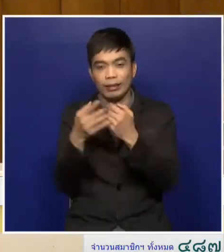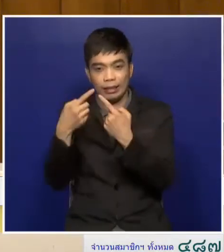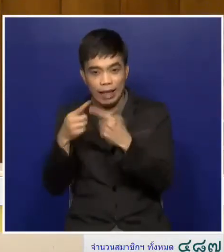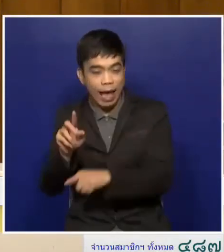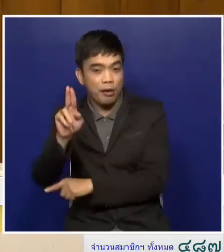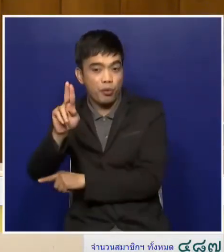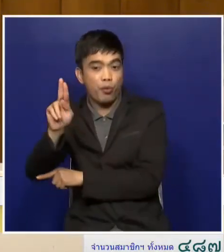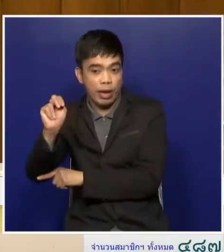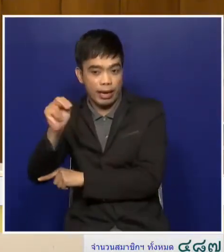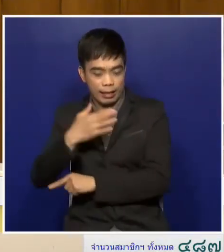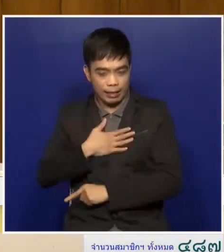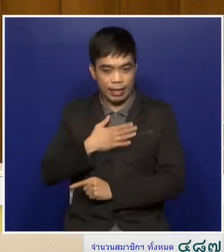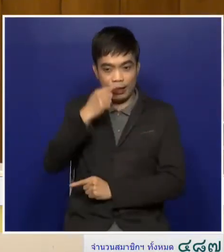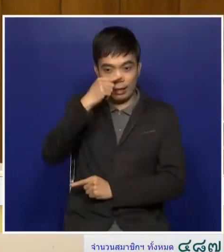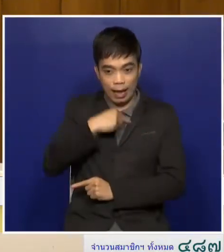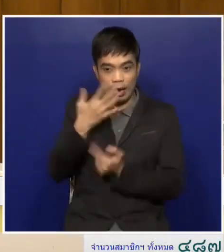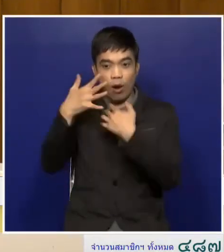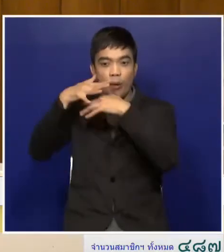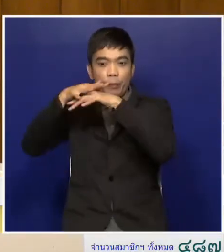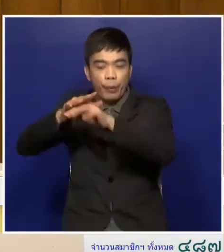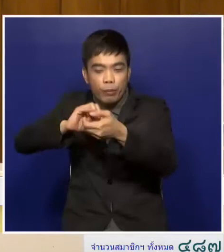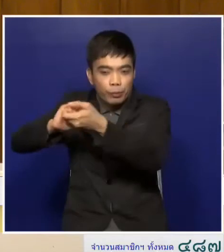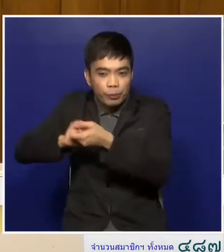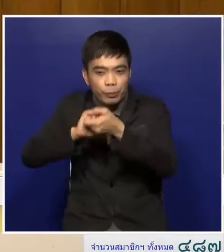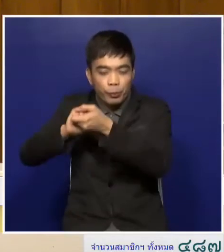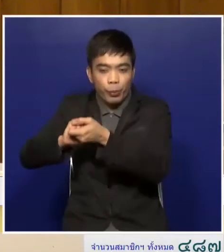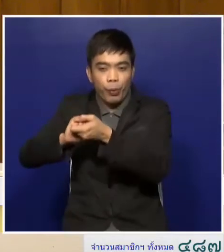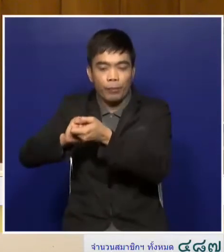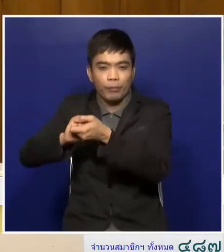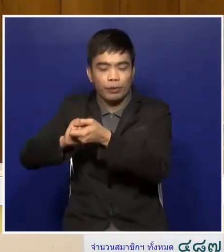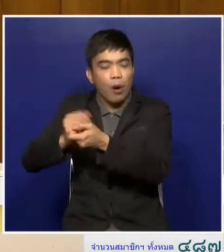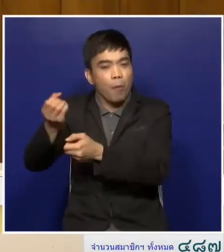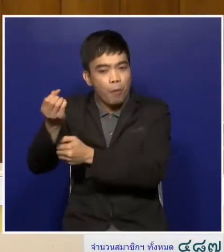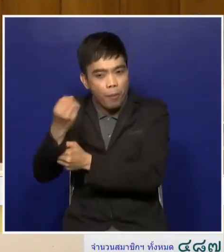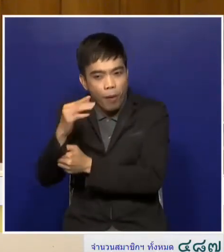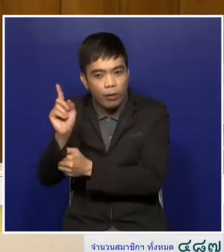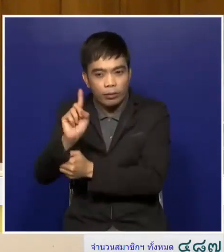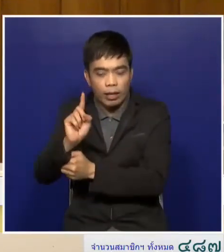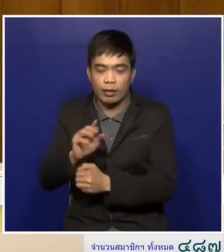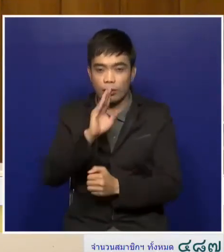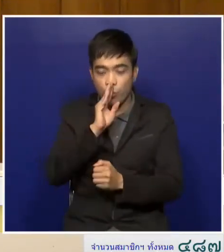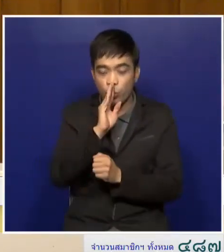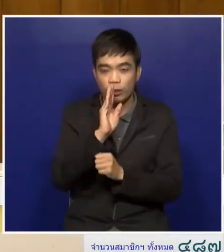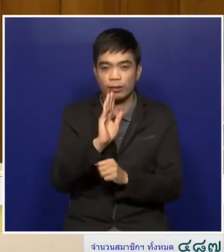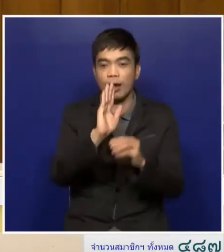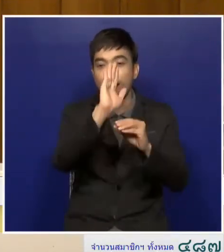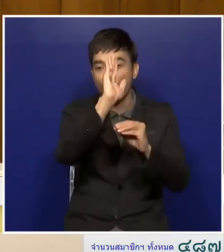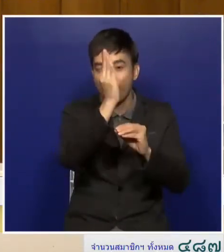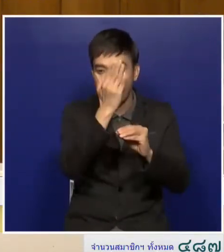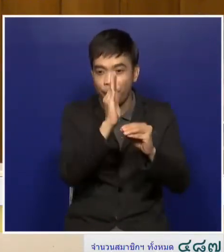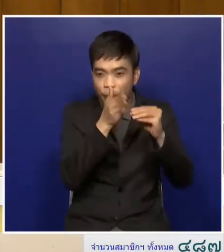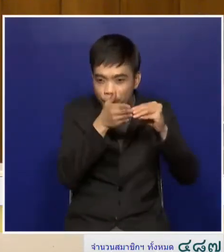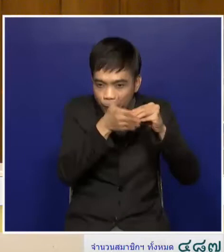าติทเราไปร่วมด้วยนี้ก็ได้บอกว่า การใช้กันชา ยังสามารถ